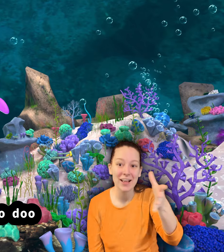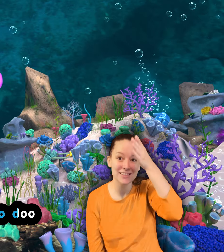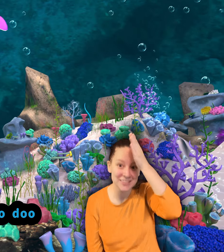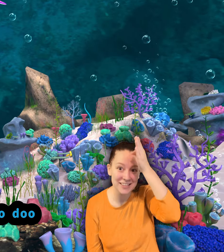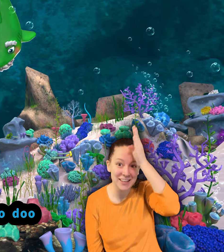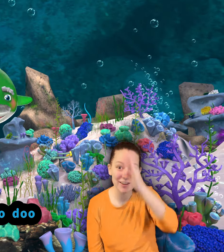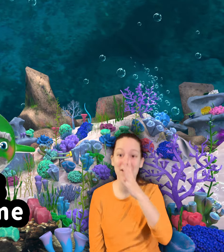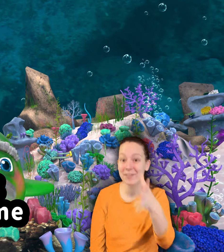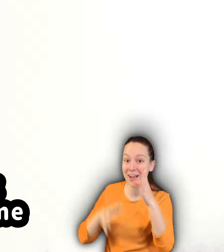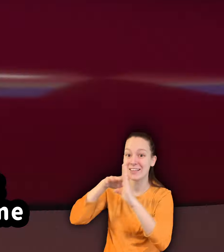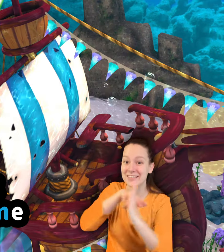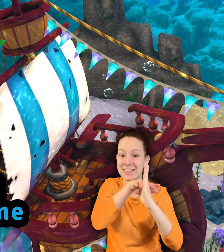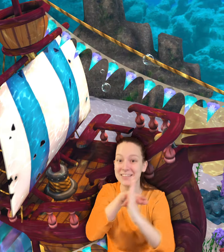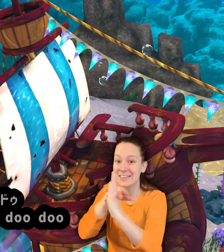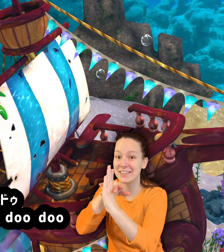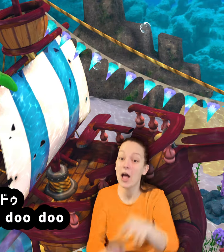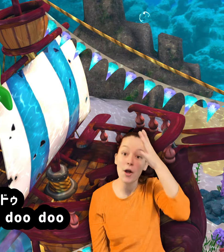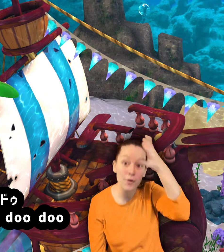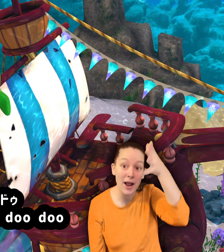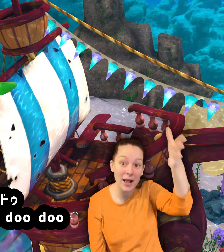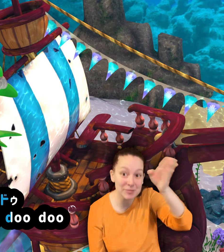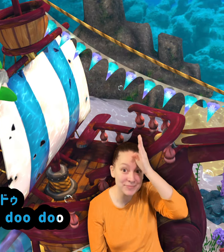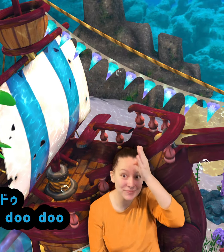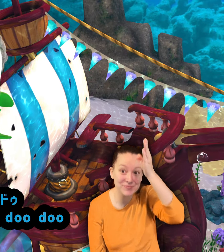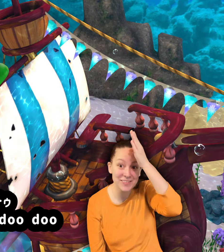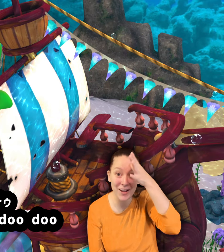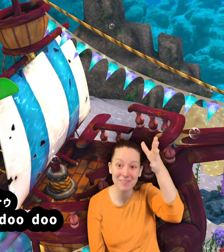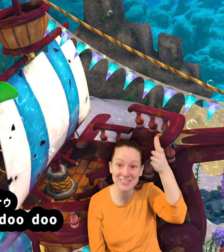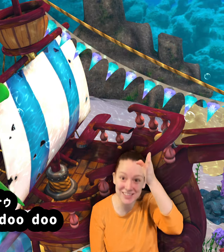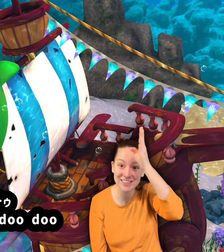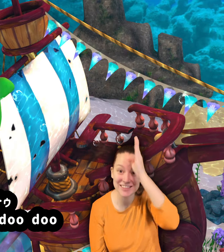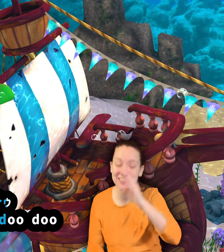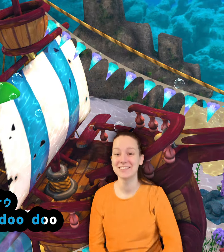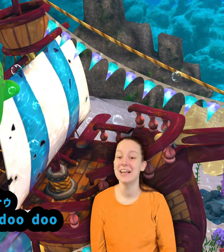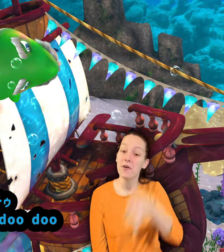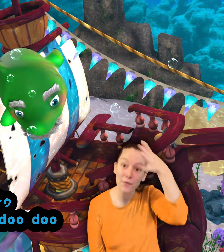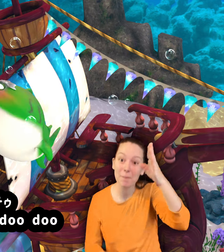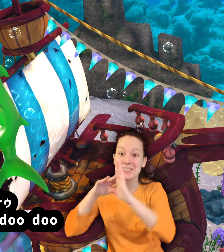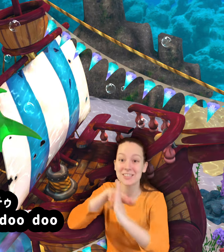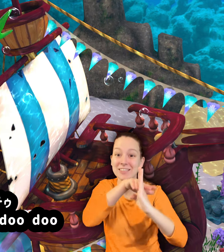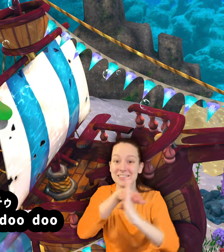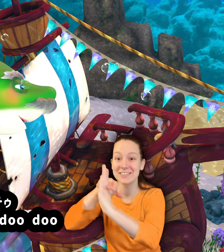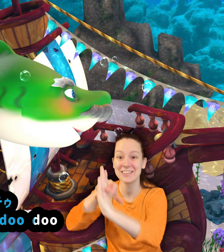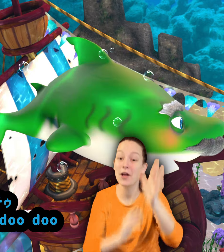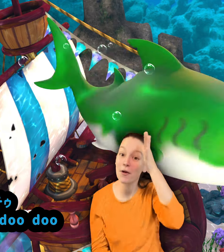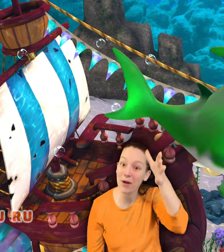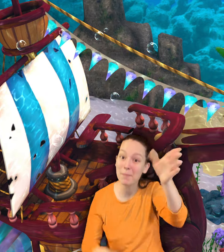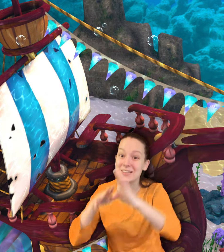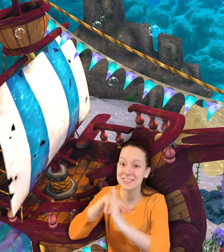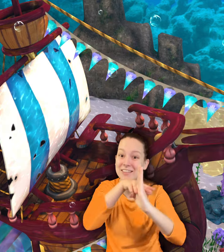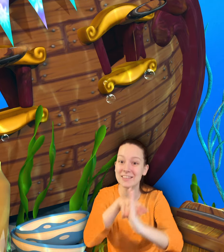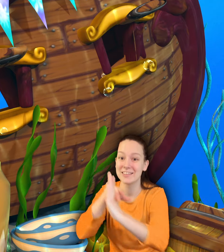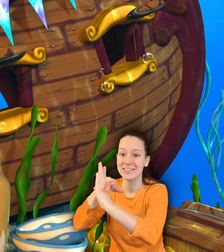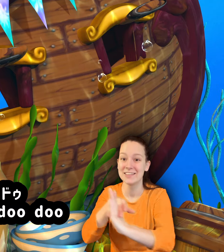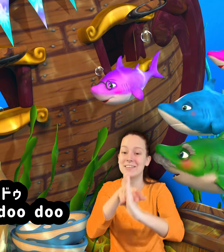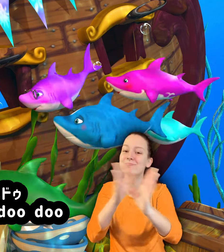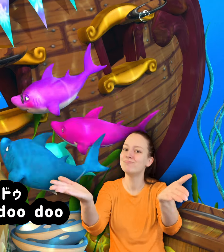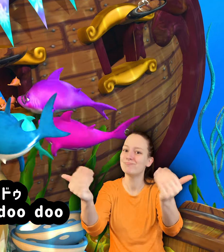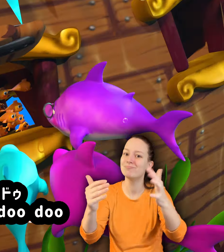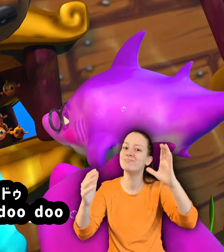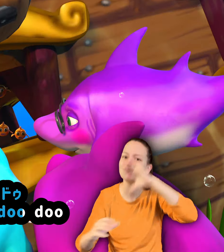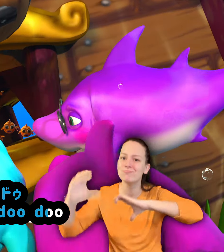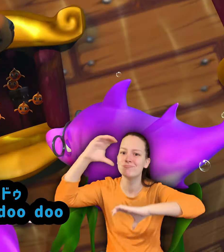ザメおばサメおじめおじめおじさめおじさめ